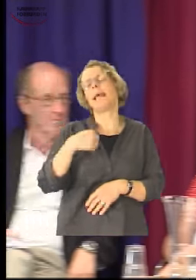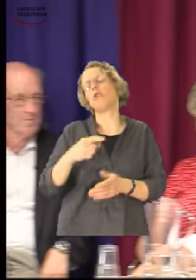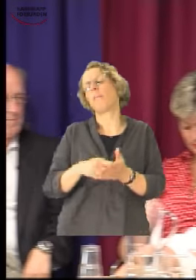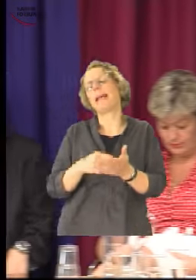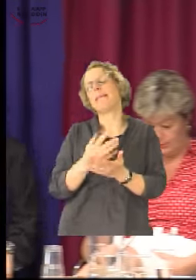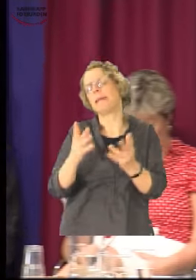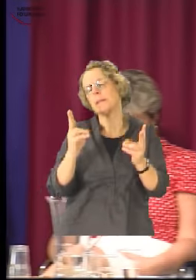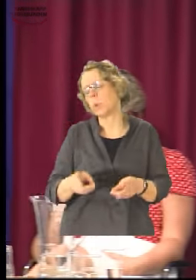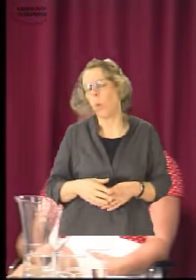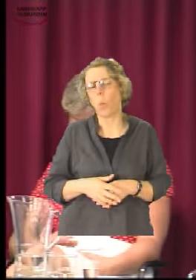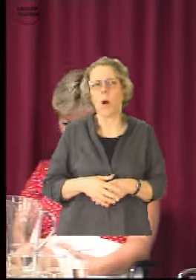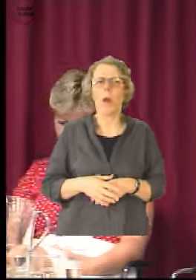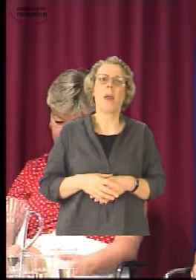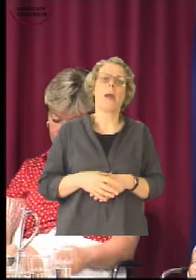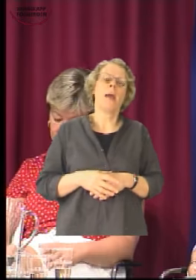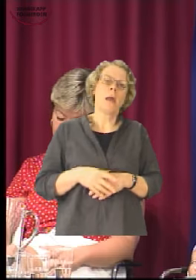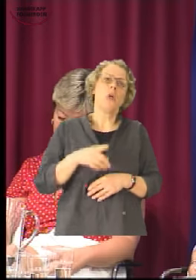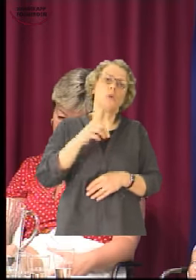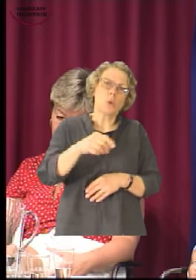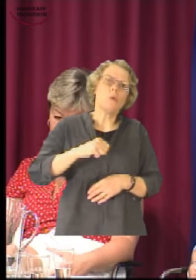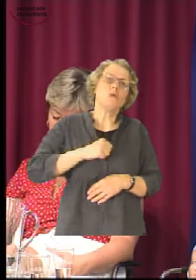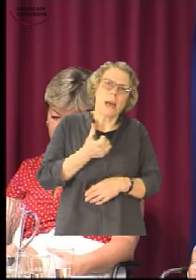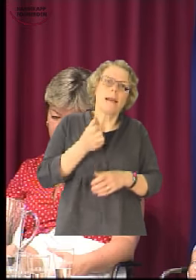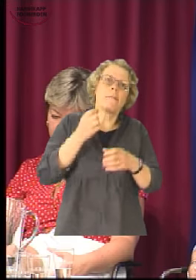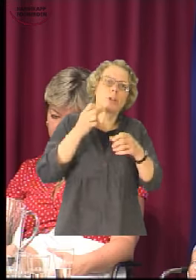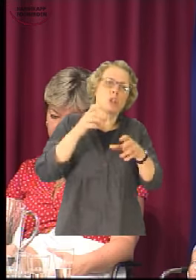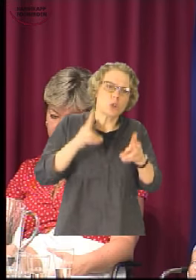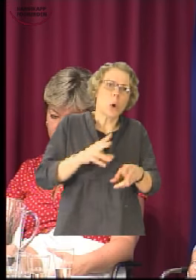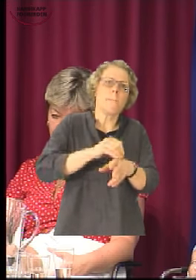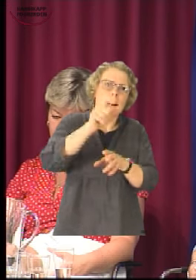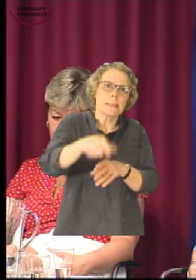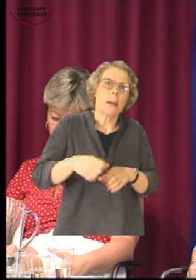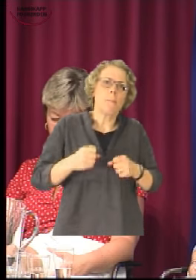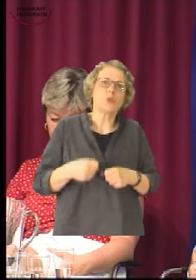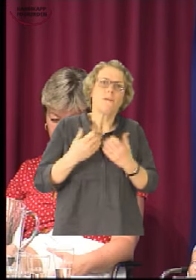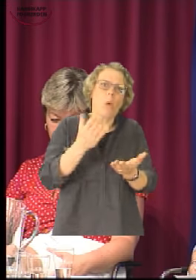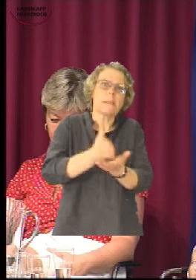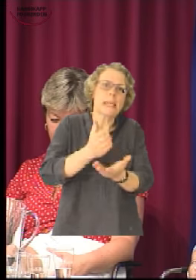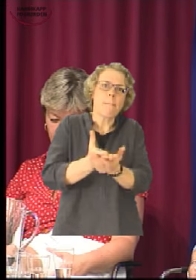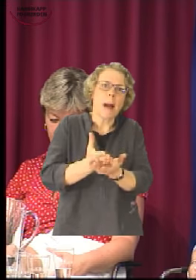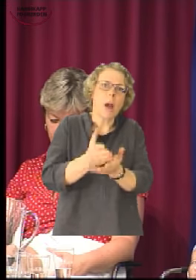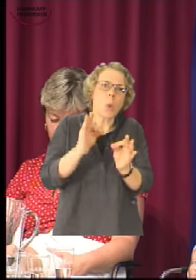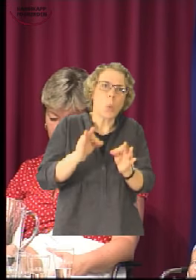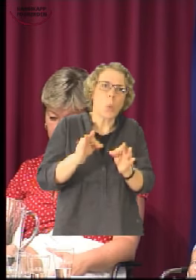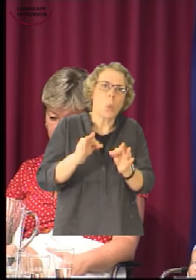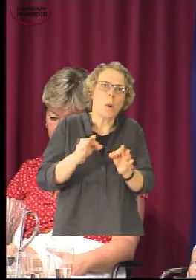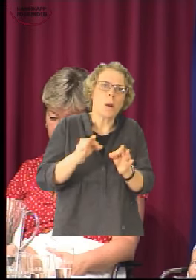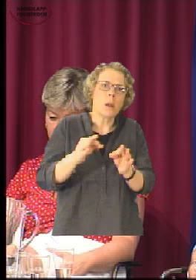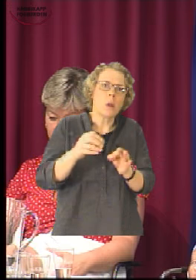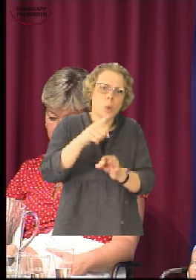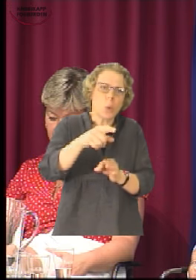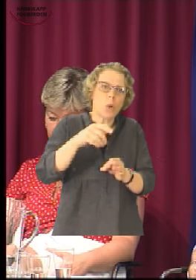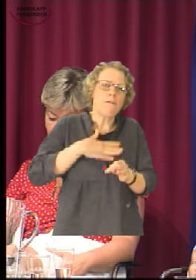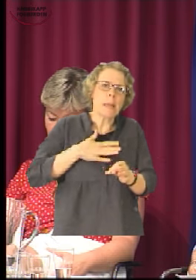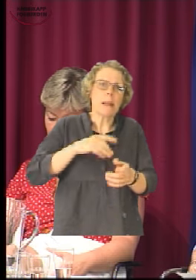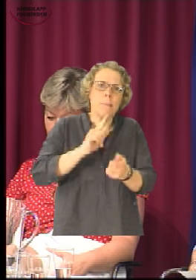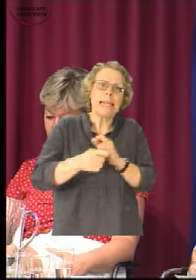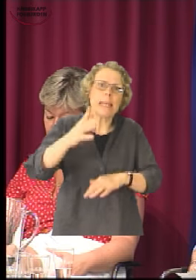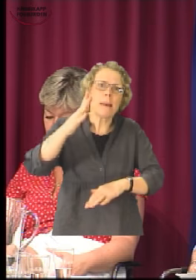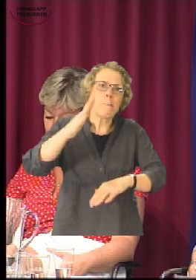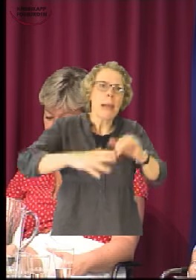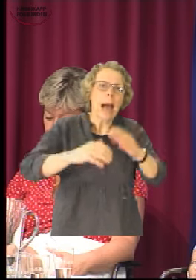är det, alltså du måste ju själv som patient få bestämma vad man ska göra med dig som person, eller vad man ska